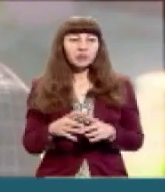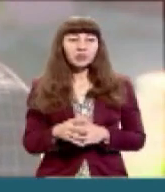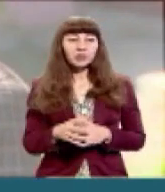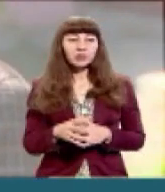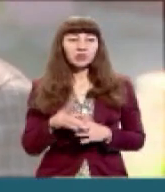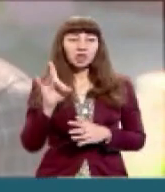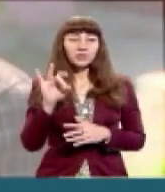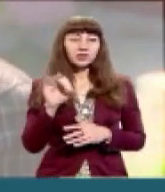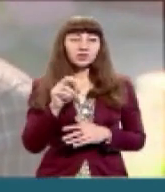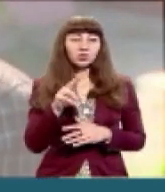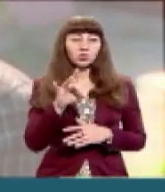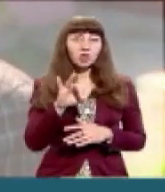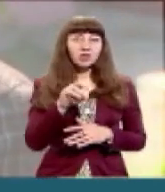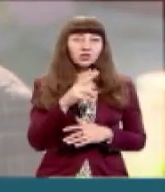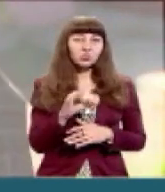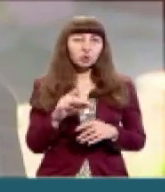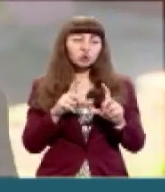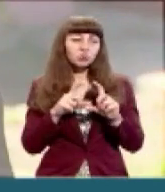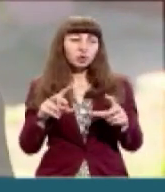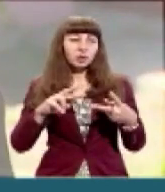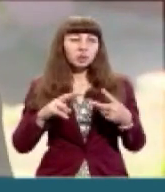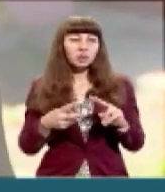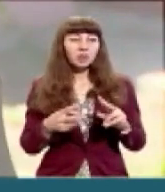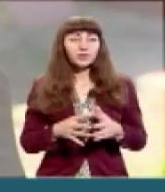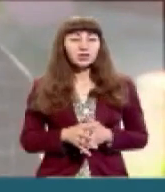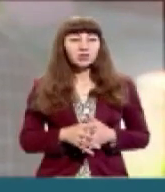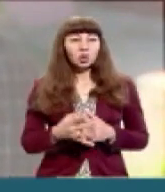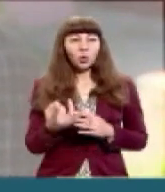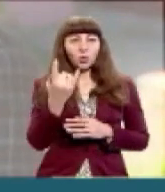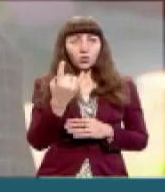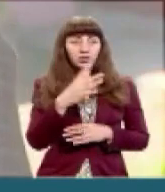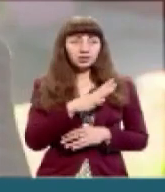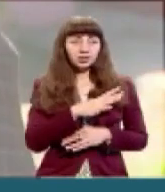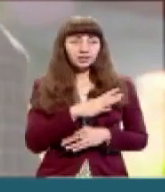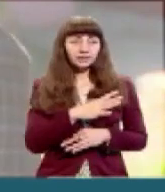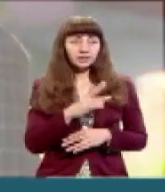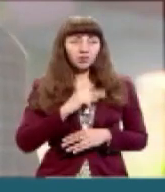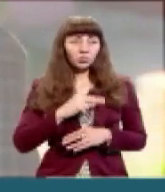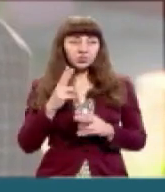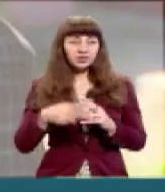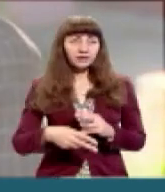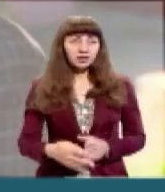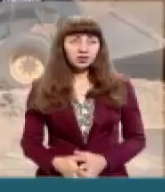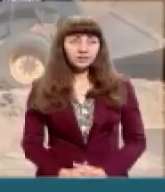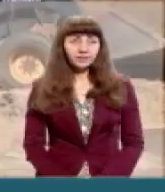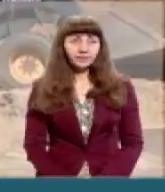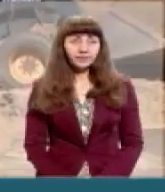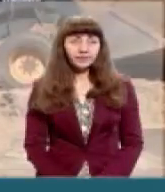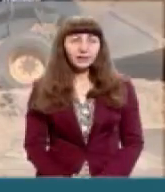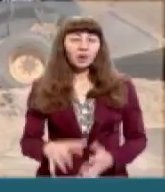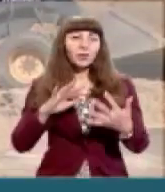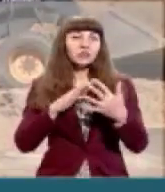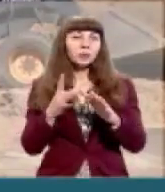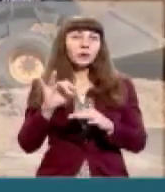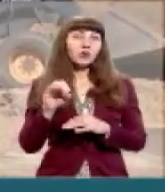И в Каменск-Уральской школе у нас заменены окна, уже заменены, работы завершены, акты все подписаны. В селе